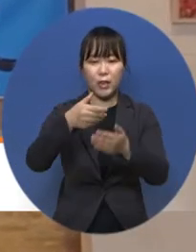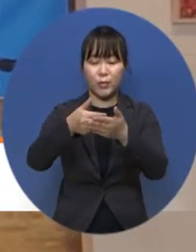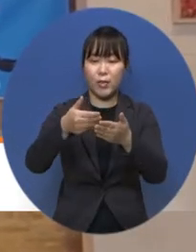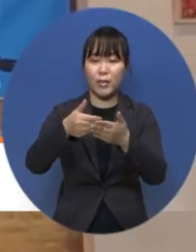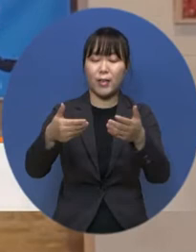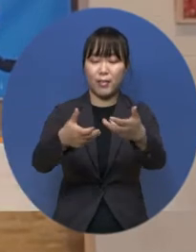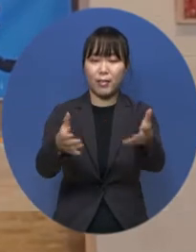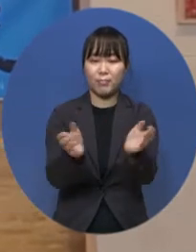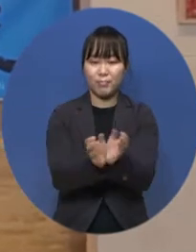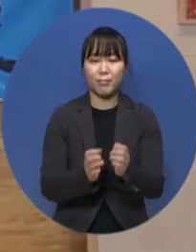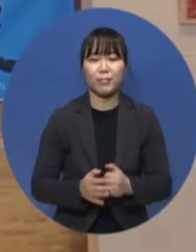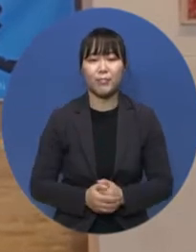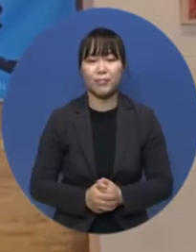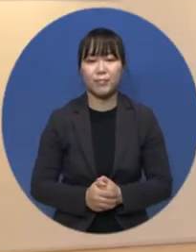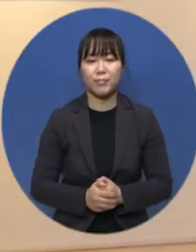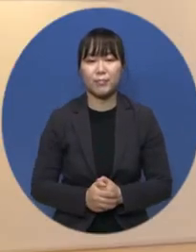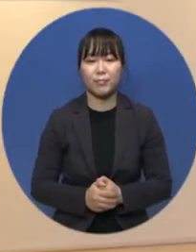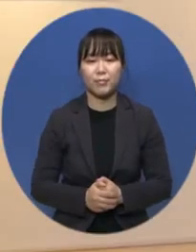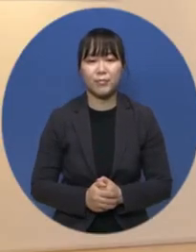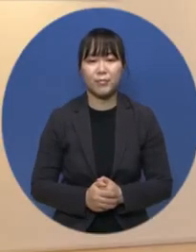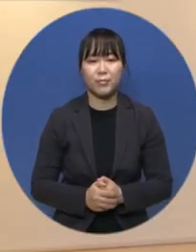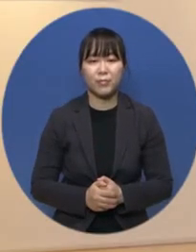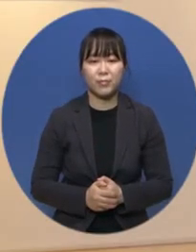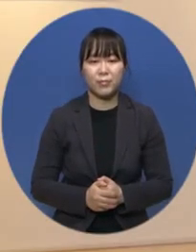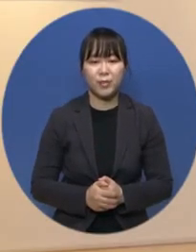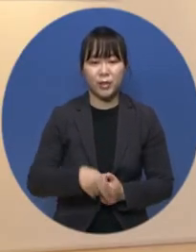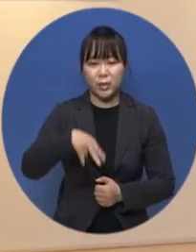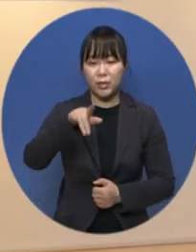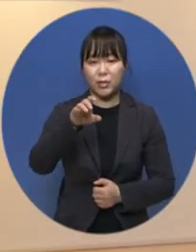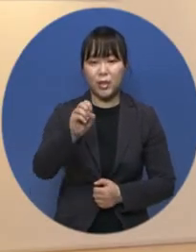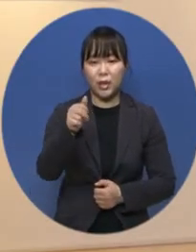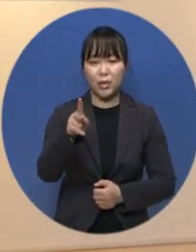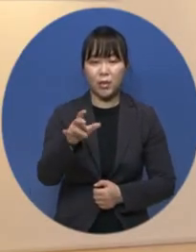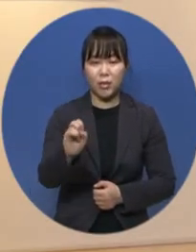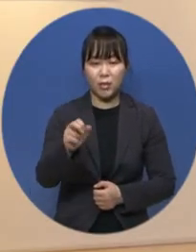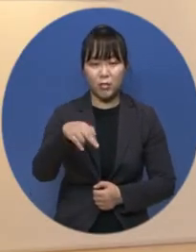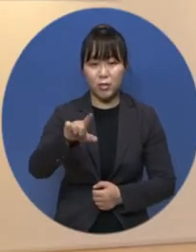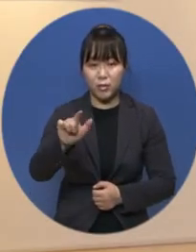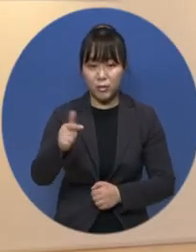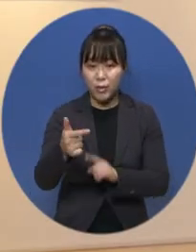단체로 자리 잡았습니다. 상형전의 개성 넘치는